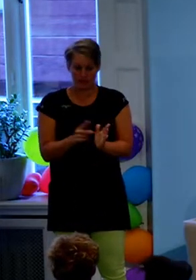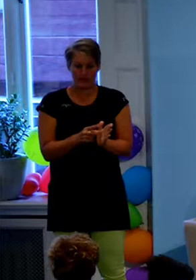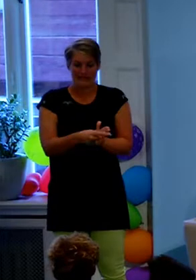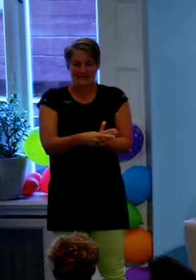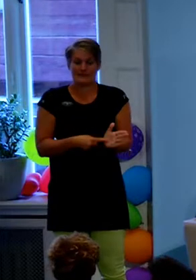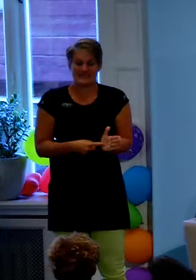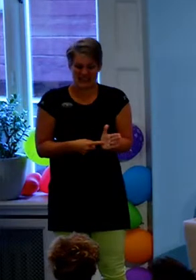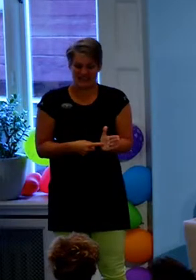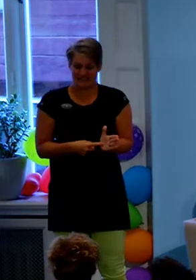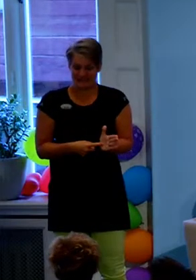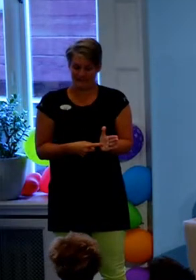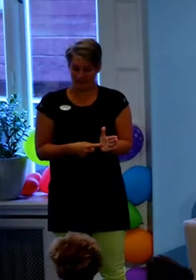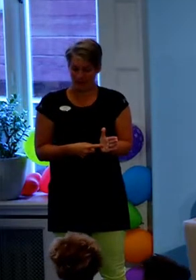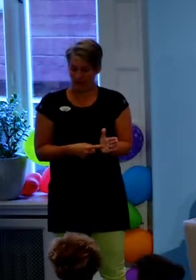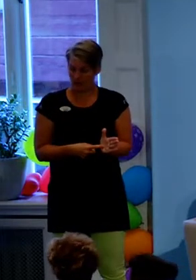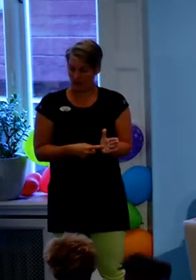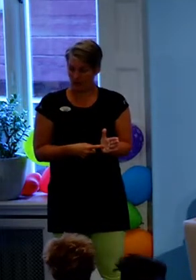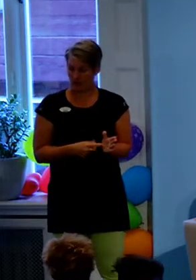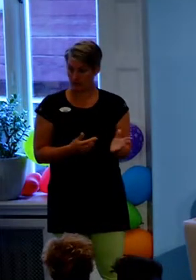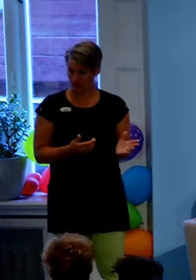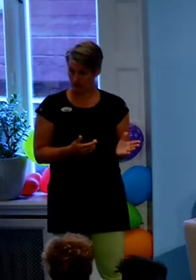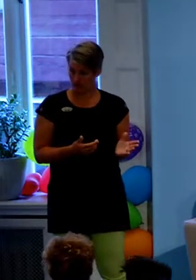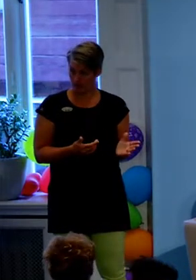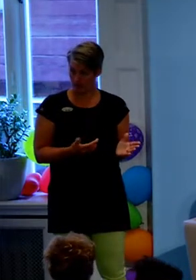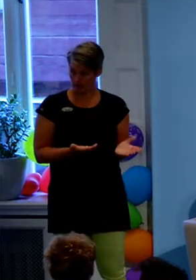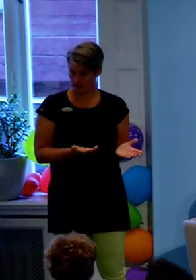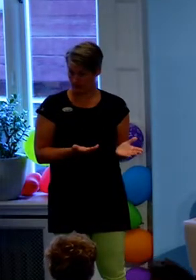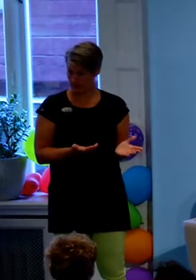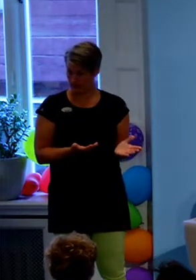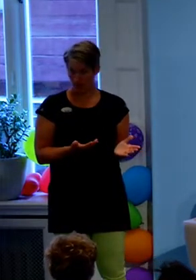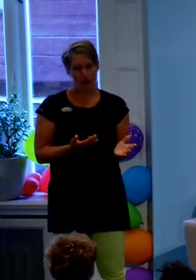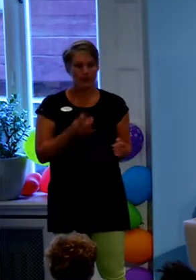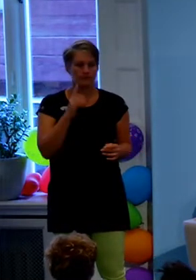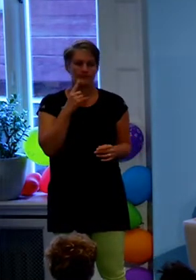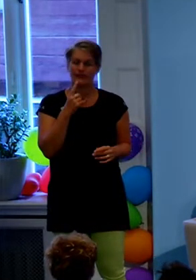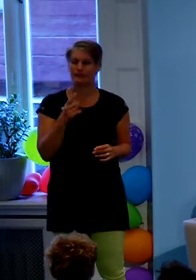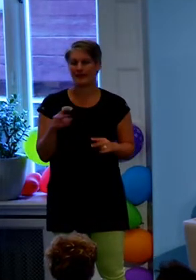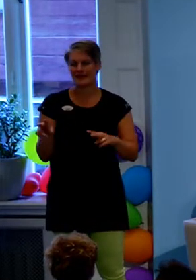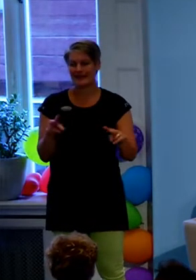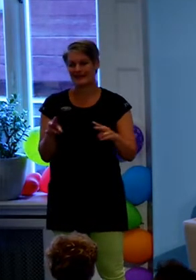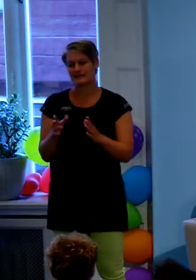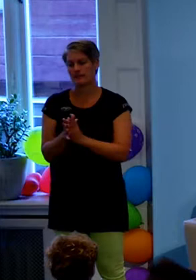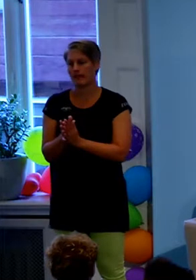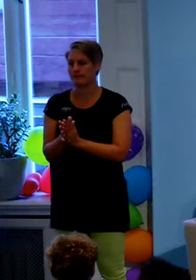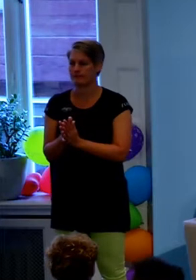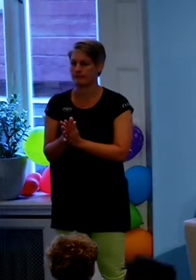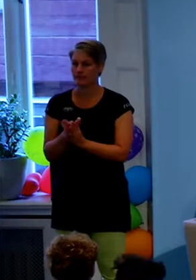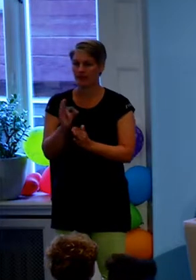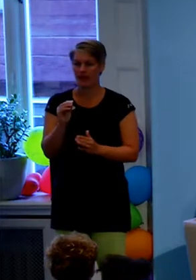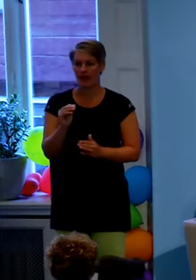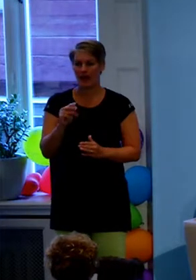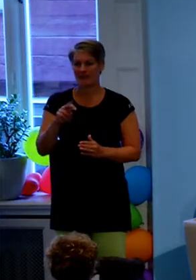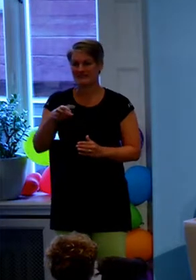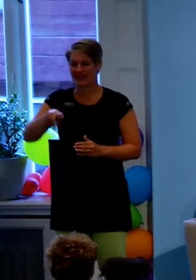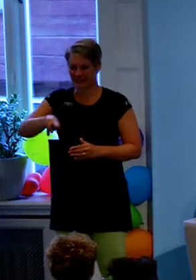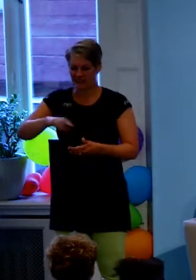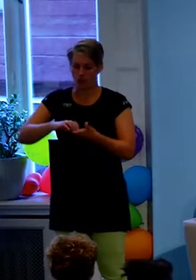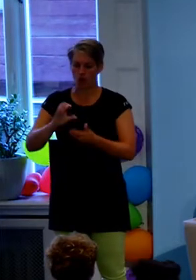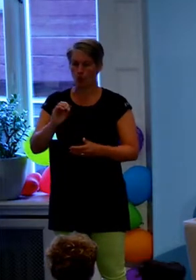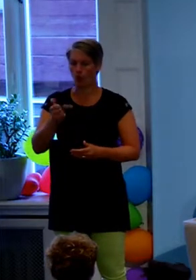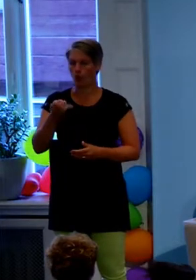väldigt tidigt? Utan tvärtom, ja, men om du, jag brukar ta liknelse med liksom Asterix och